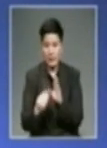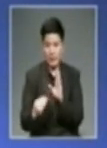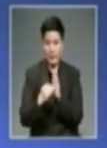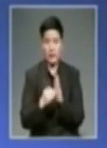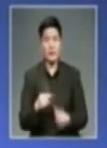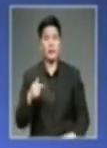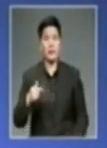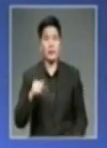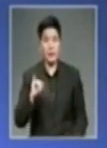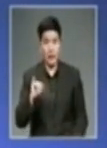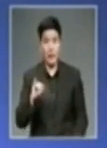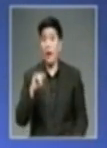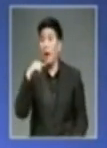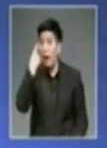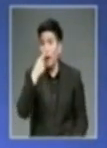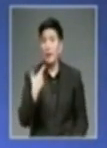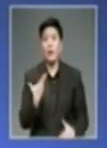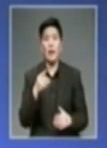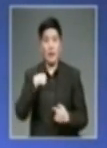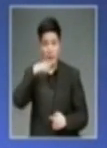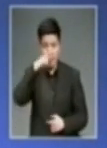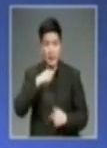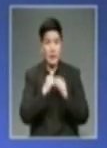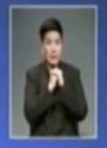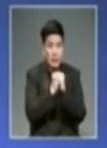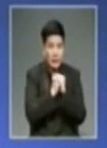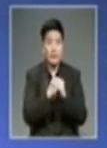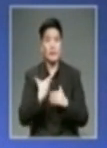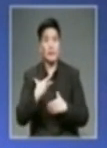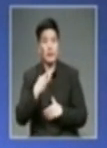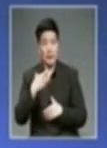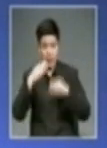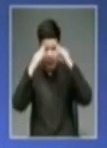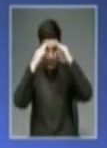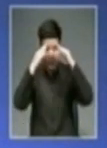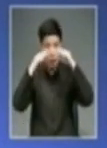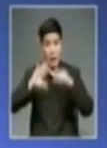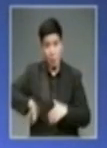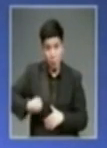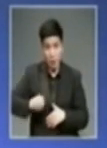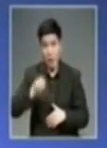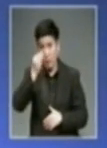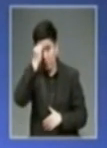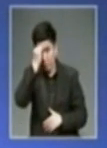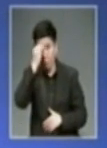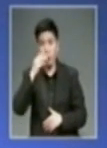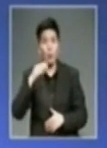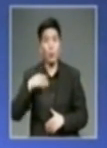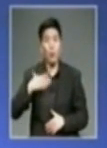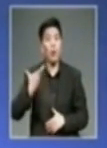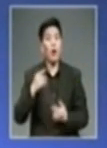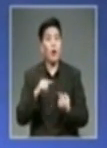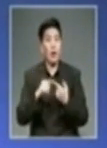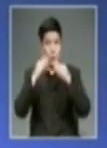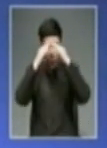ไทยที่มีศักยภาพในประเทศจีนกัมพูชาญี่ปุ่นและเวียดนามยิ่งกว่านั้นรัฐบาลยังให้ความสำคัญกับการยกระดับสินค้